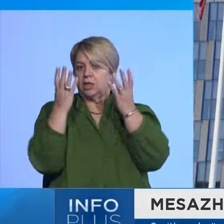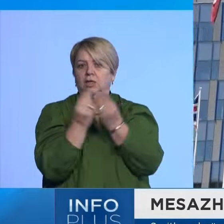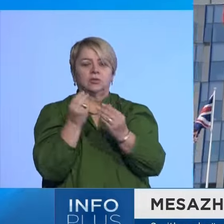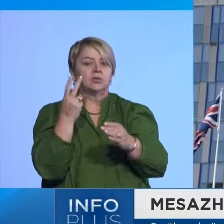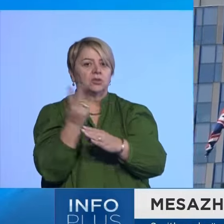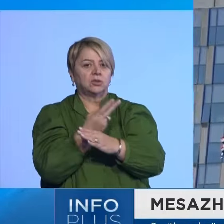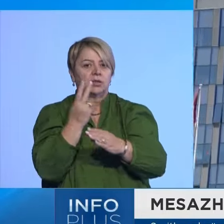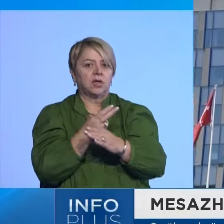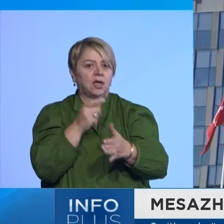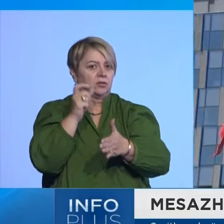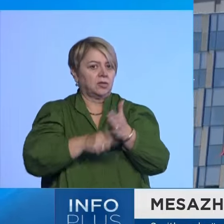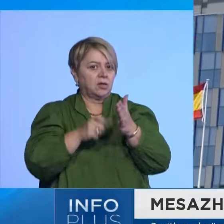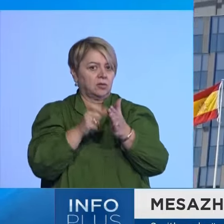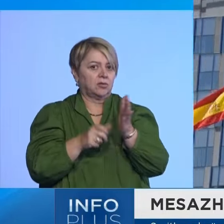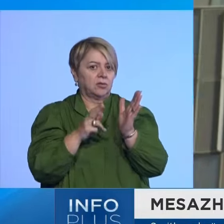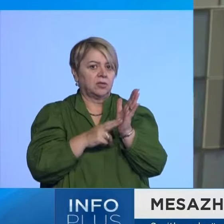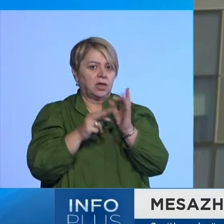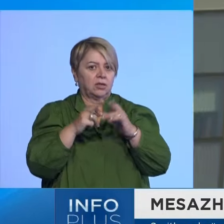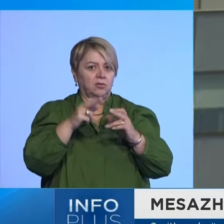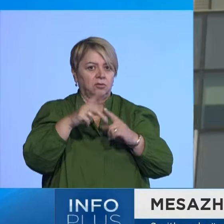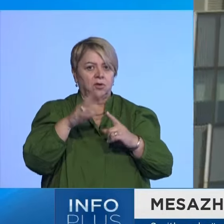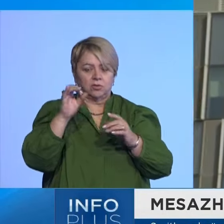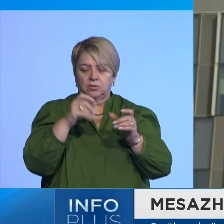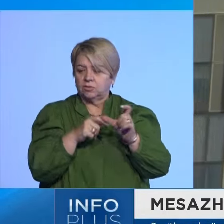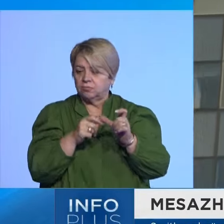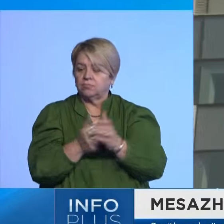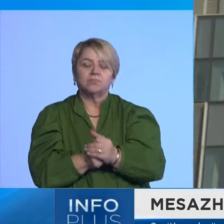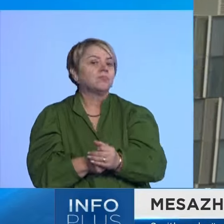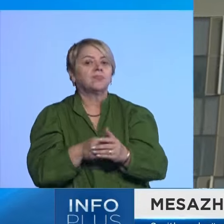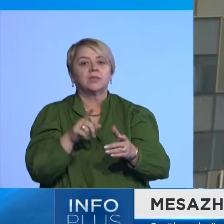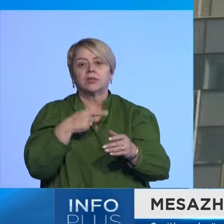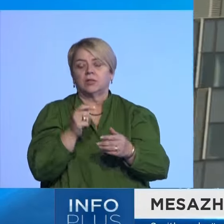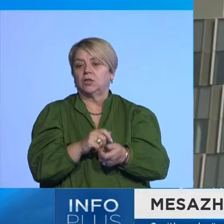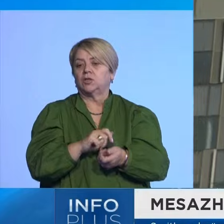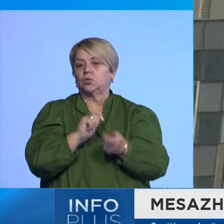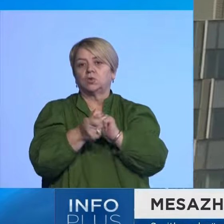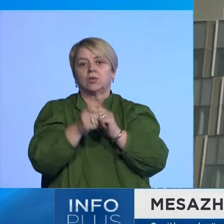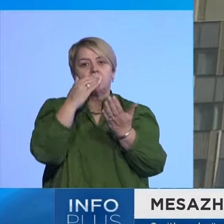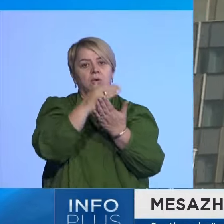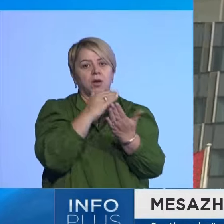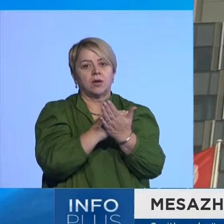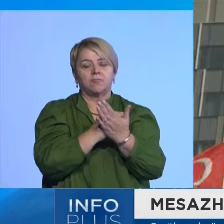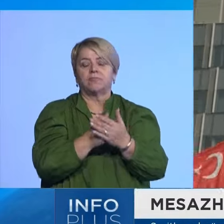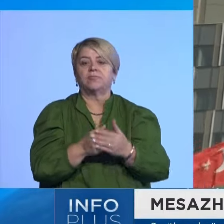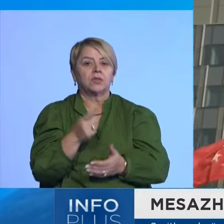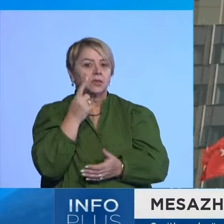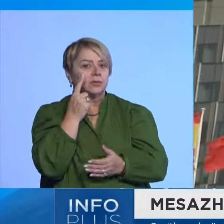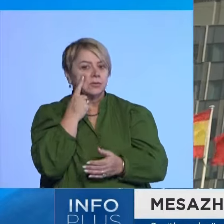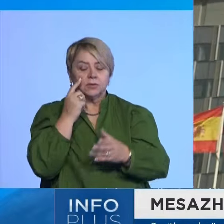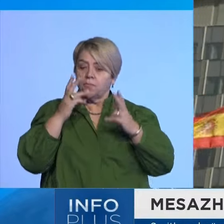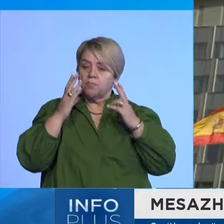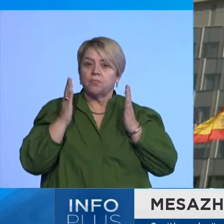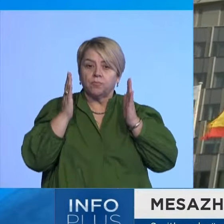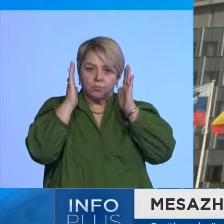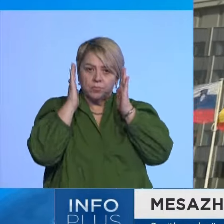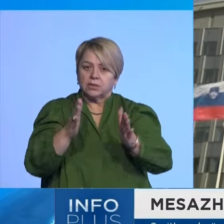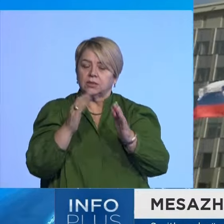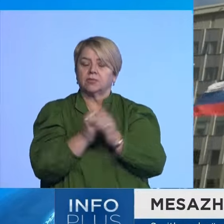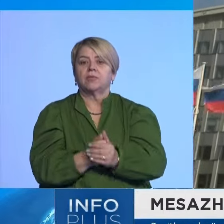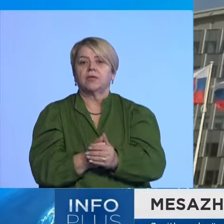shteteve anëtare të aleancës. Partneriteti për paqë ndryshe është programi NATO-s për të nxitur besimin dhe bashkëpunimin